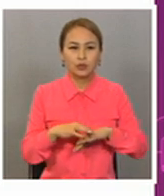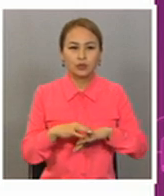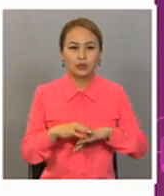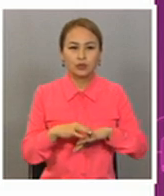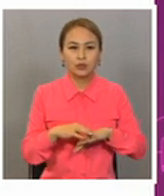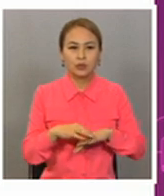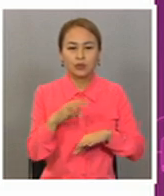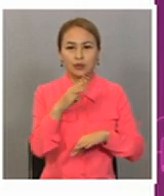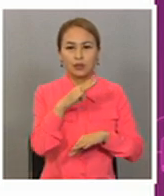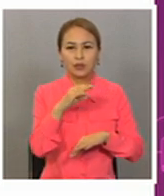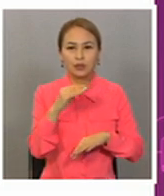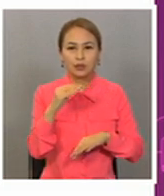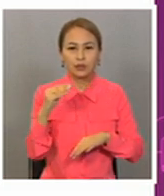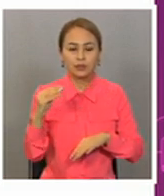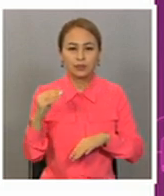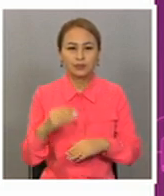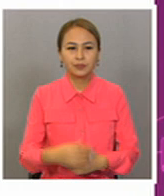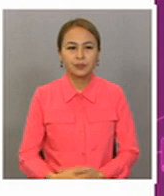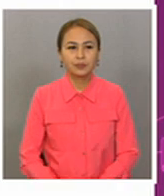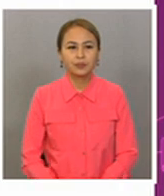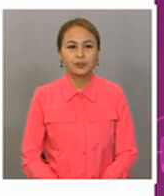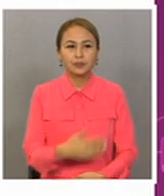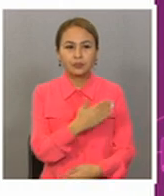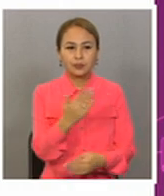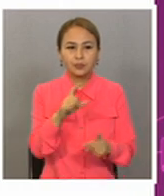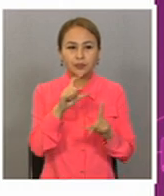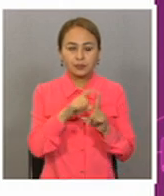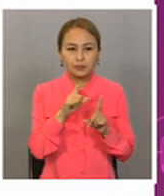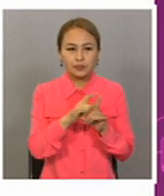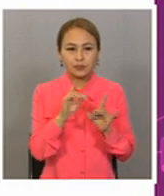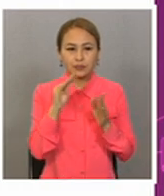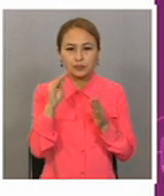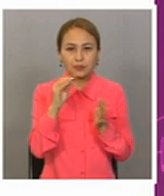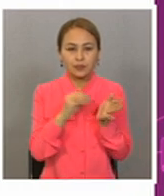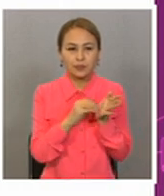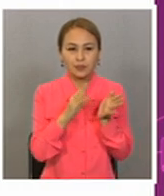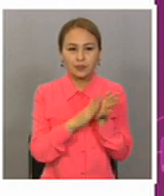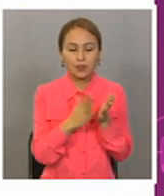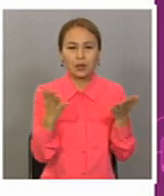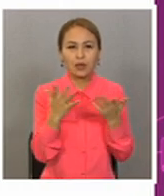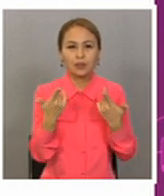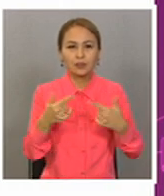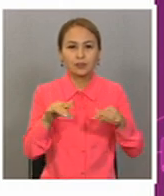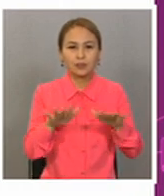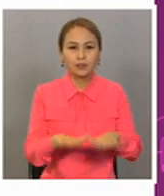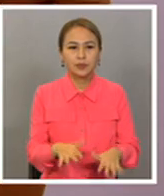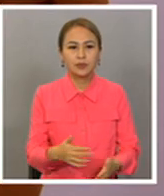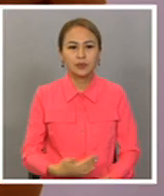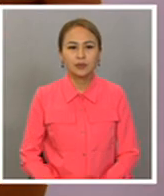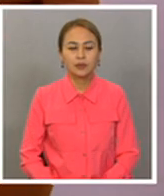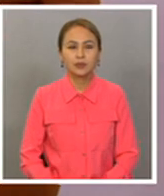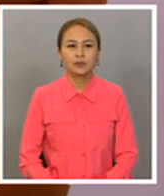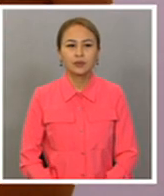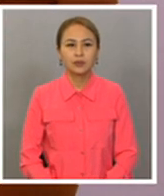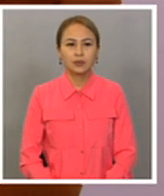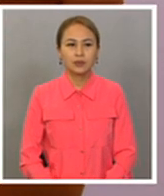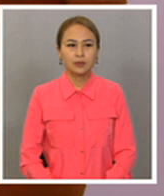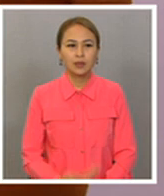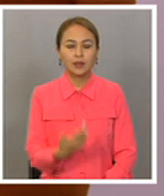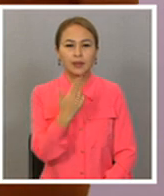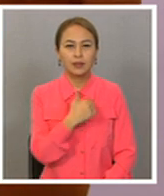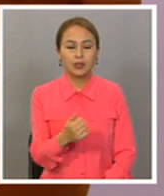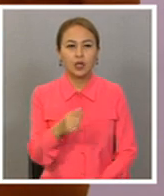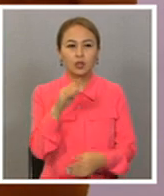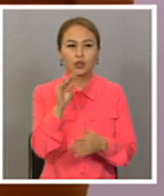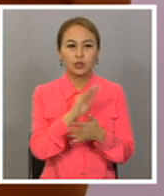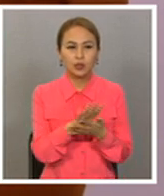тәж. Балалар, бұл сөздерде Ж дыбысы сөздің қай жерінде кездеседі? Я,